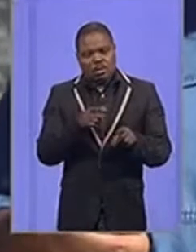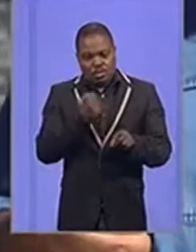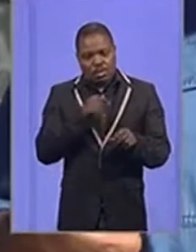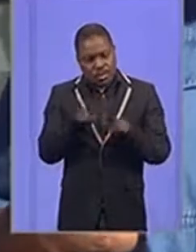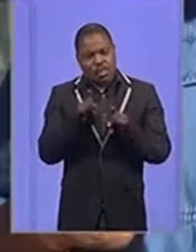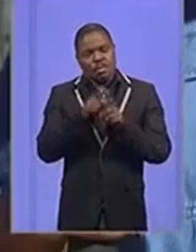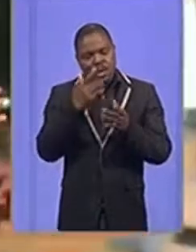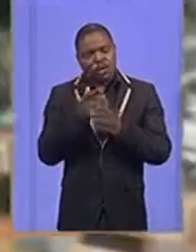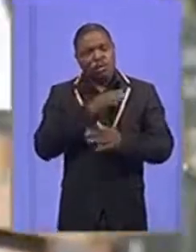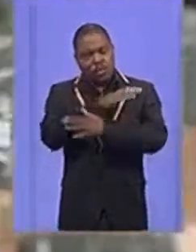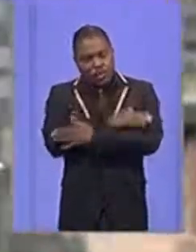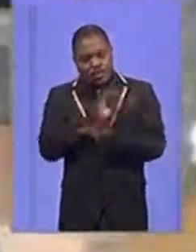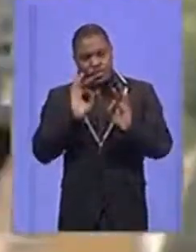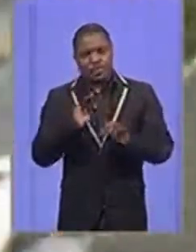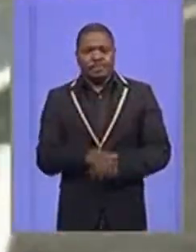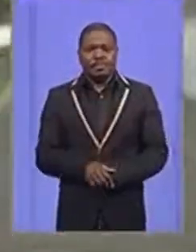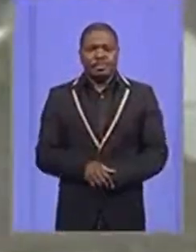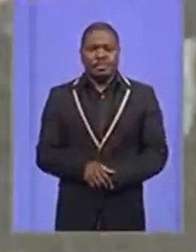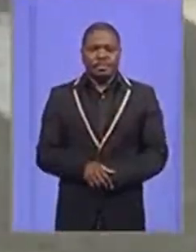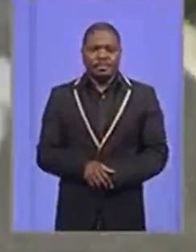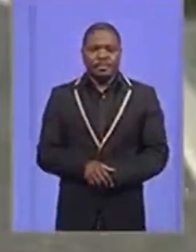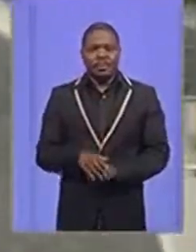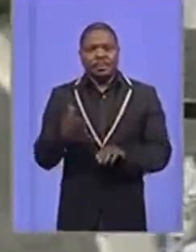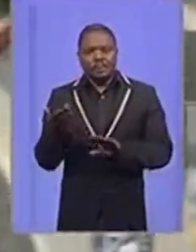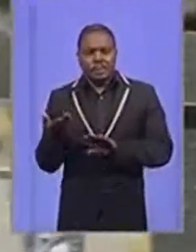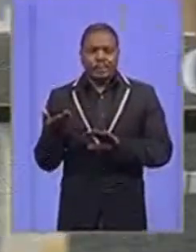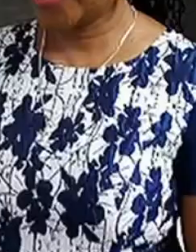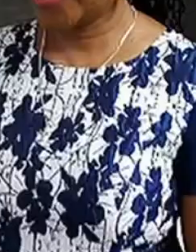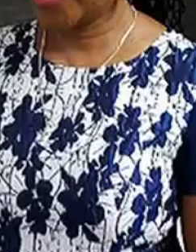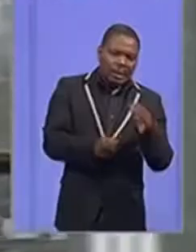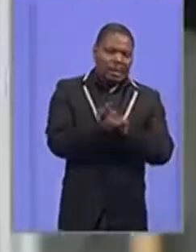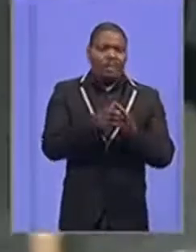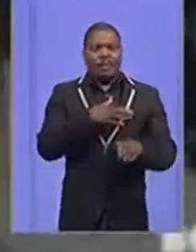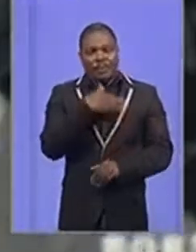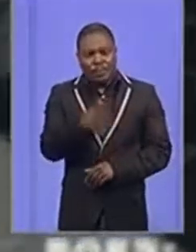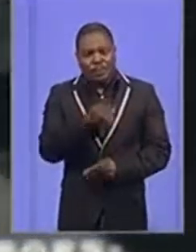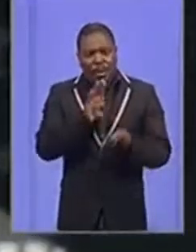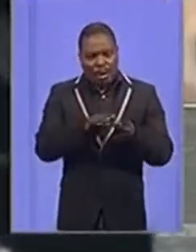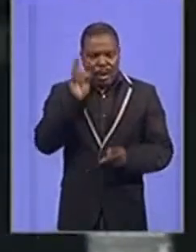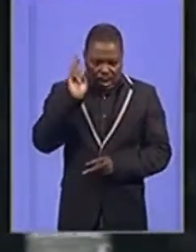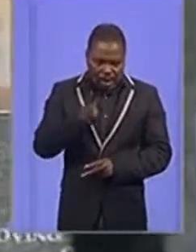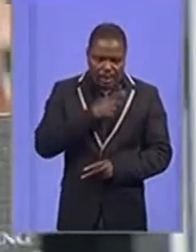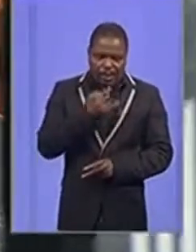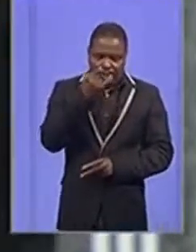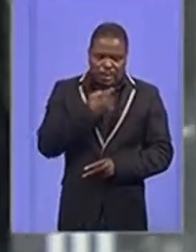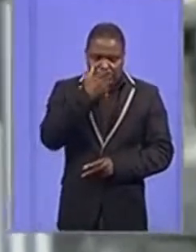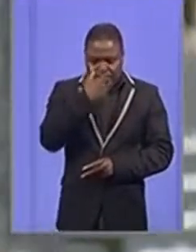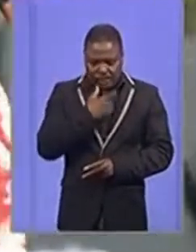ke phomole mo moyeng. Bohloko bja go loba ka lehu bo tsošološitšwe